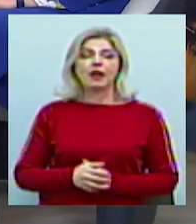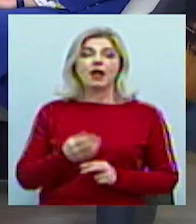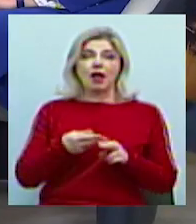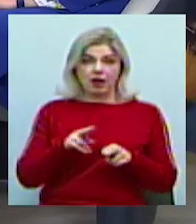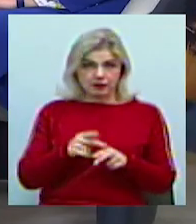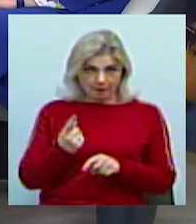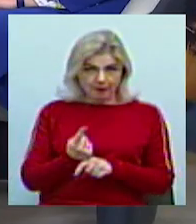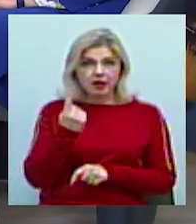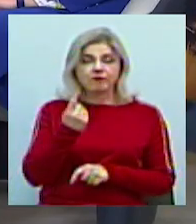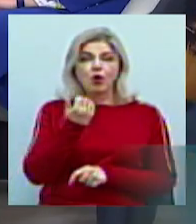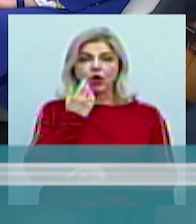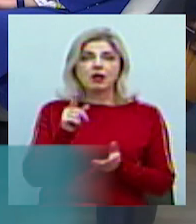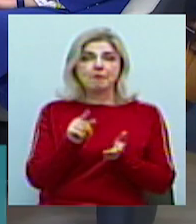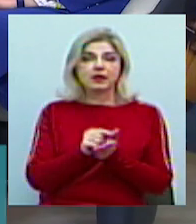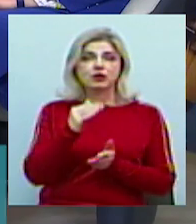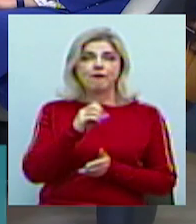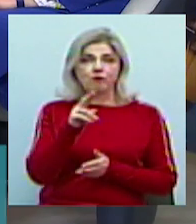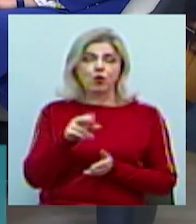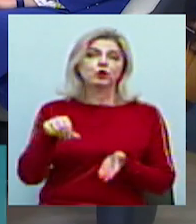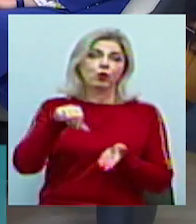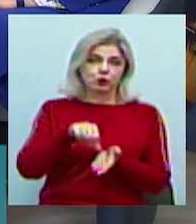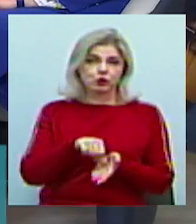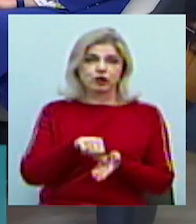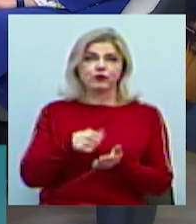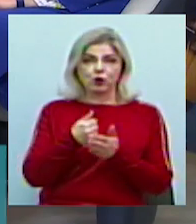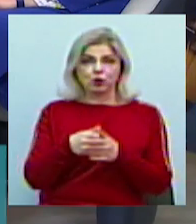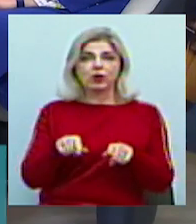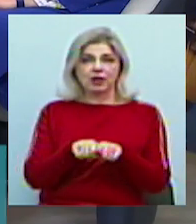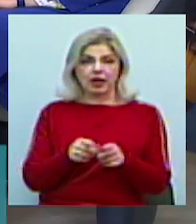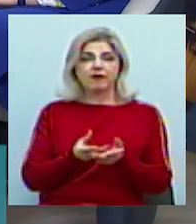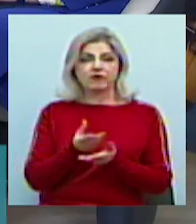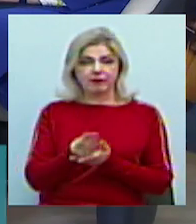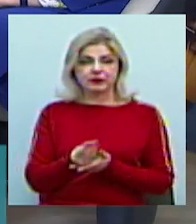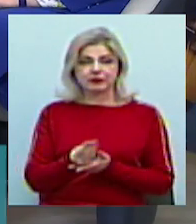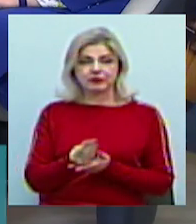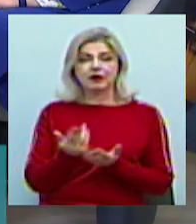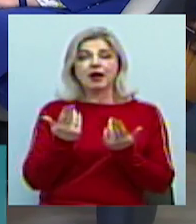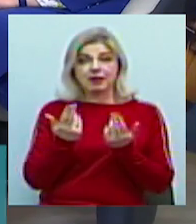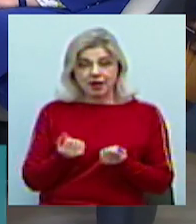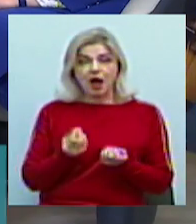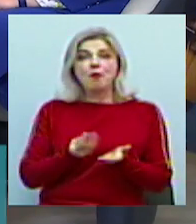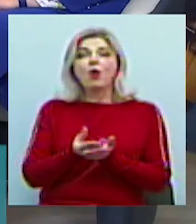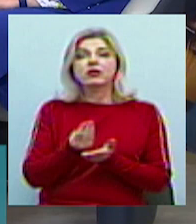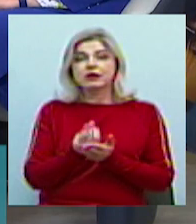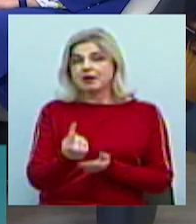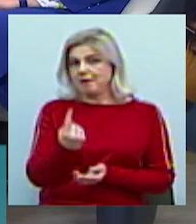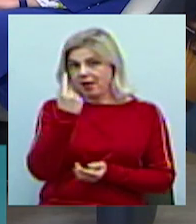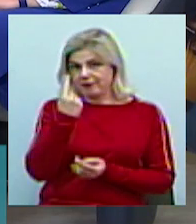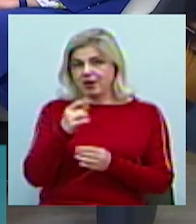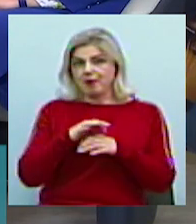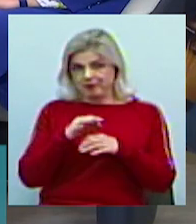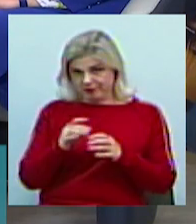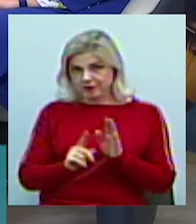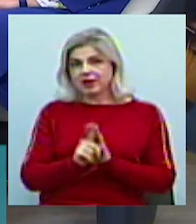коли пенсійний фонд долучився до таких виплат? Монетизація взагалі, це вперше проводиться, і дійсно